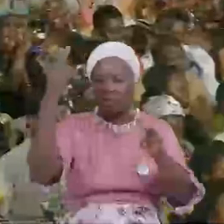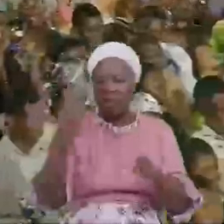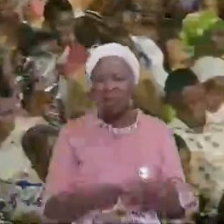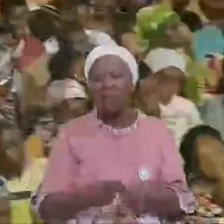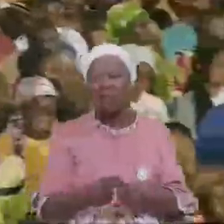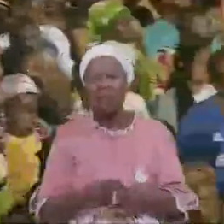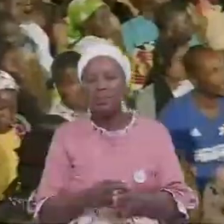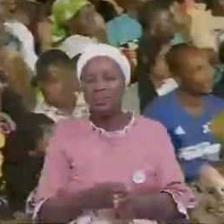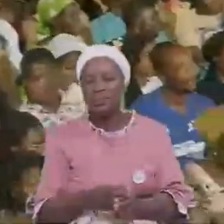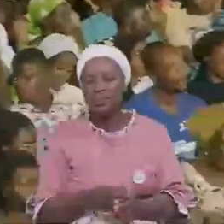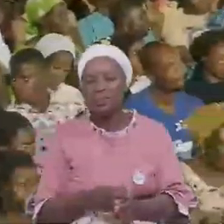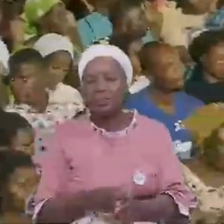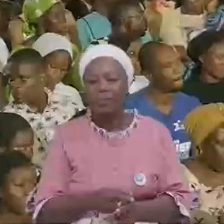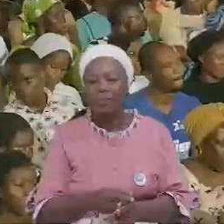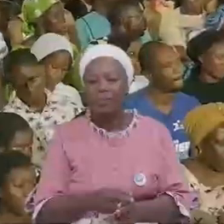Jésus.